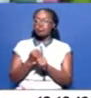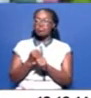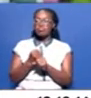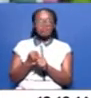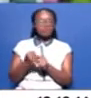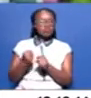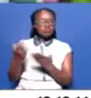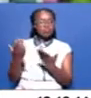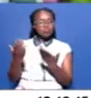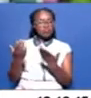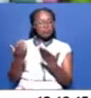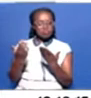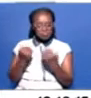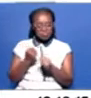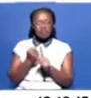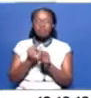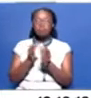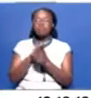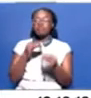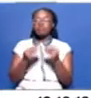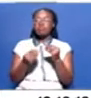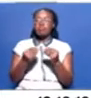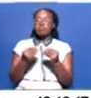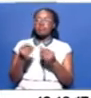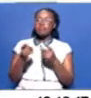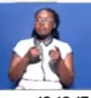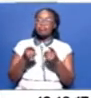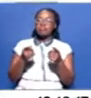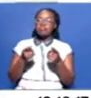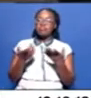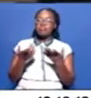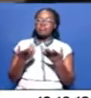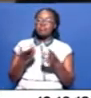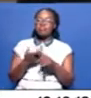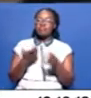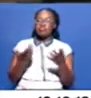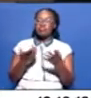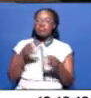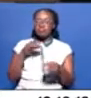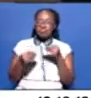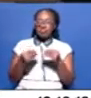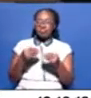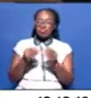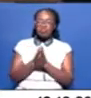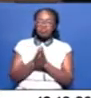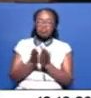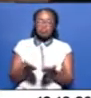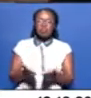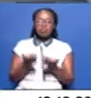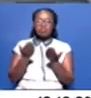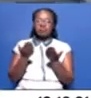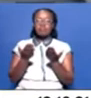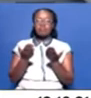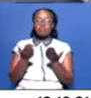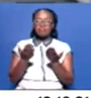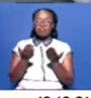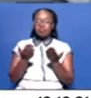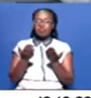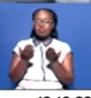ulemavu, ukiweka hatua za kudhibiti kwa ufanisi kutokea kwa ulemavu na kuzidishwa kwa makali. Mpango